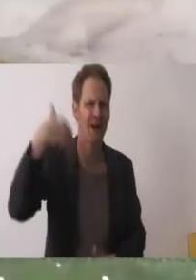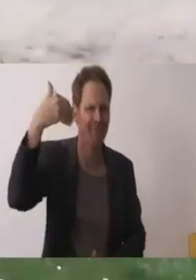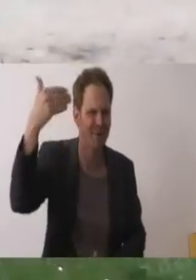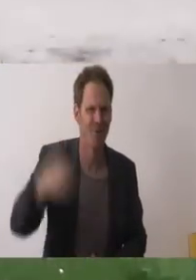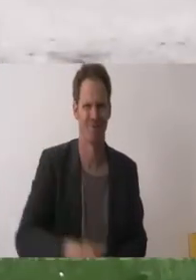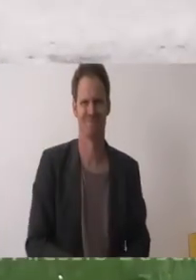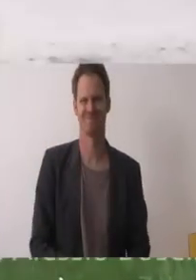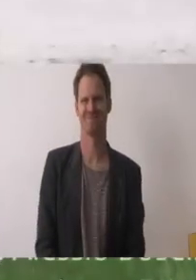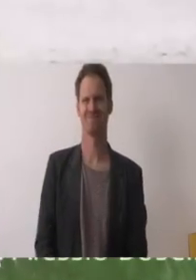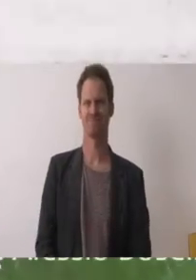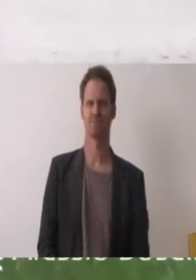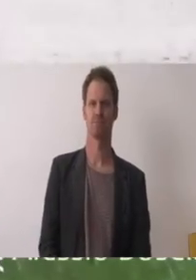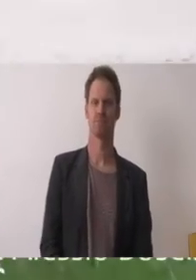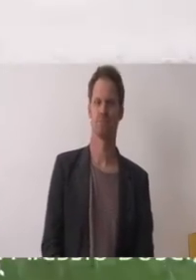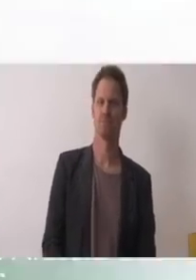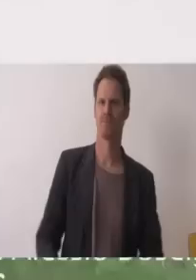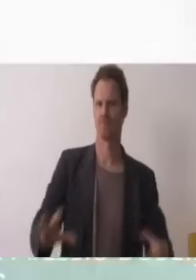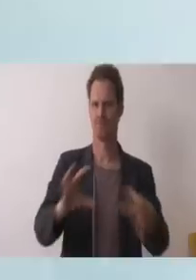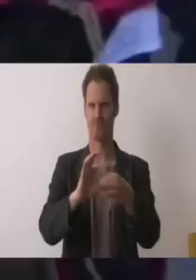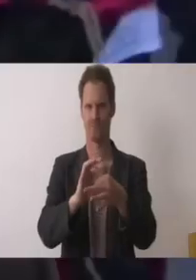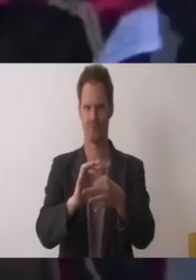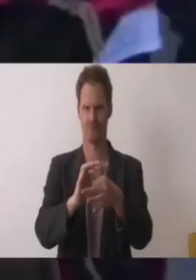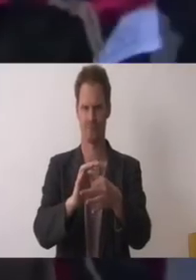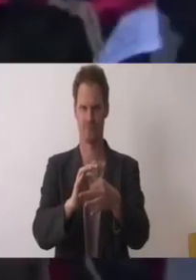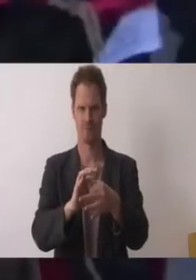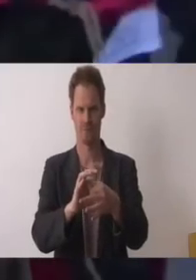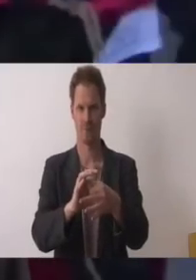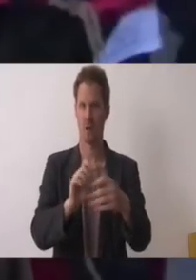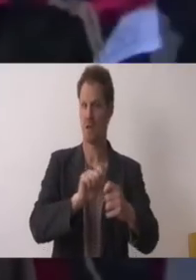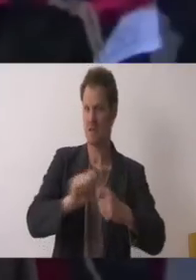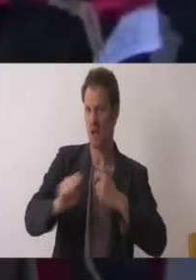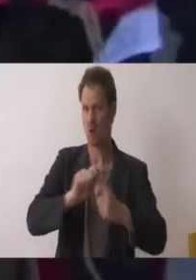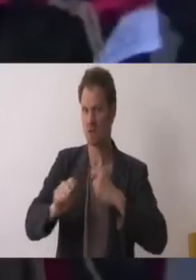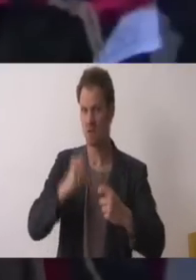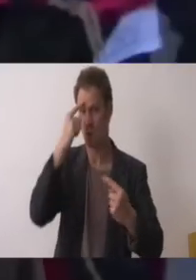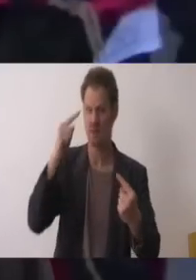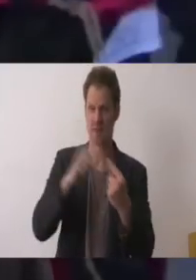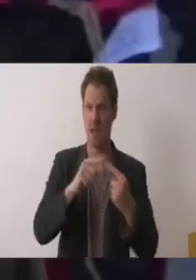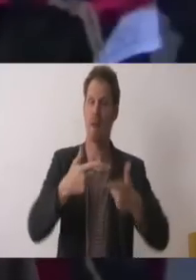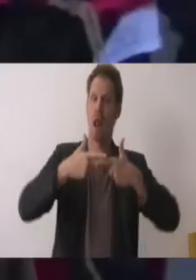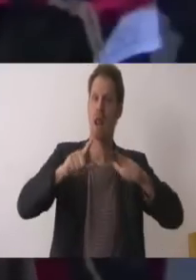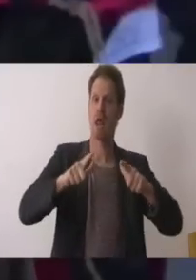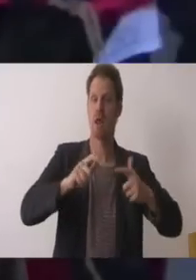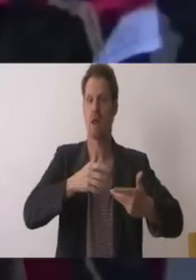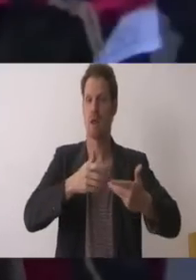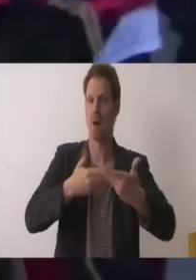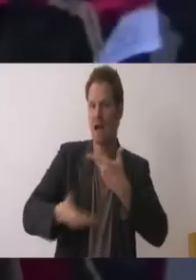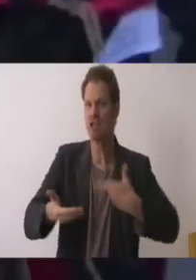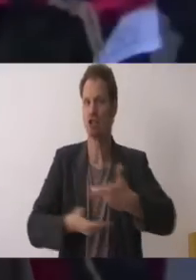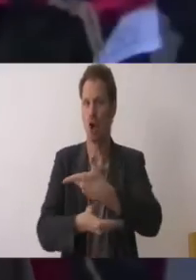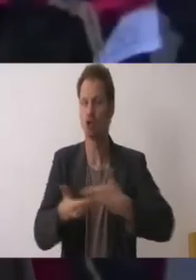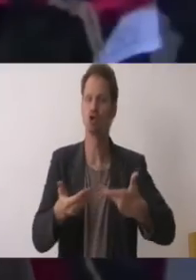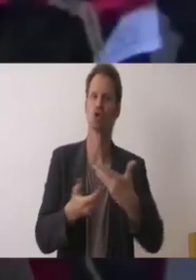retentera. À la prochaine. Les accords de libre-échange et d'investissement, négociés en secret, menacent nos